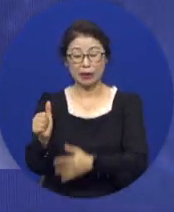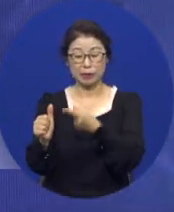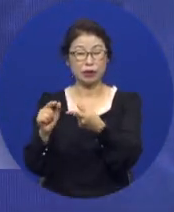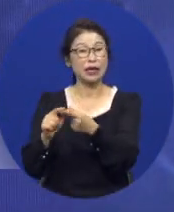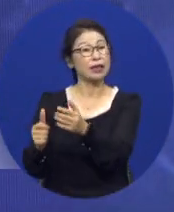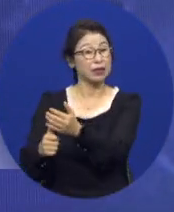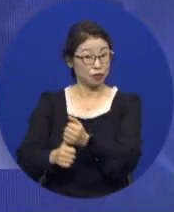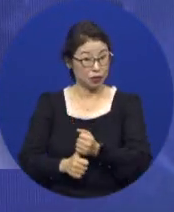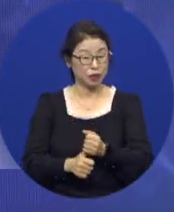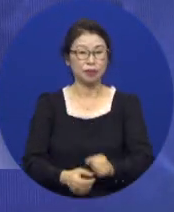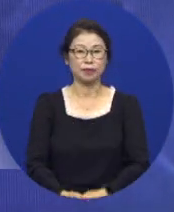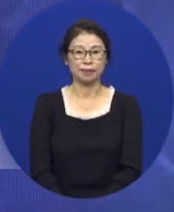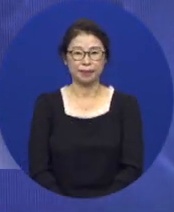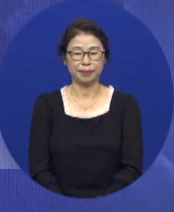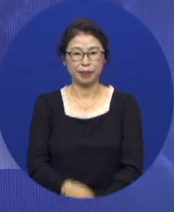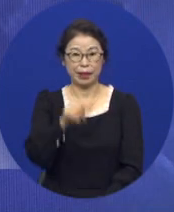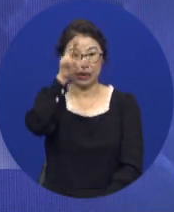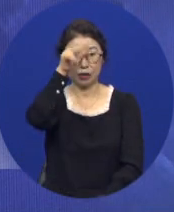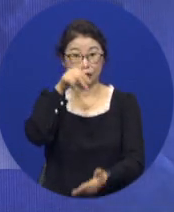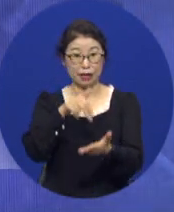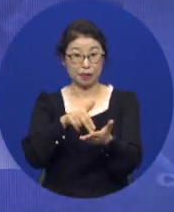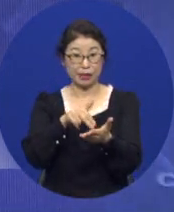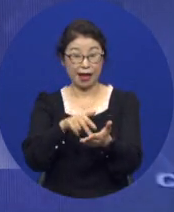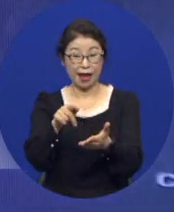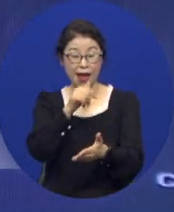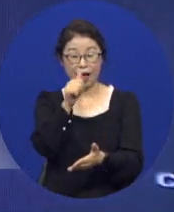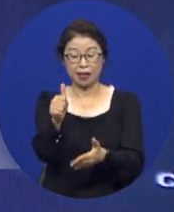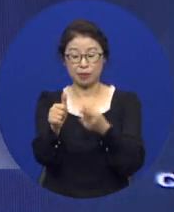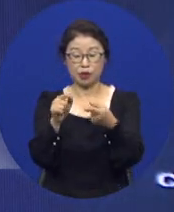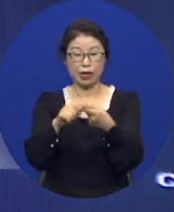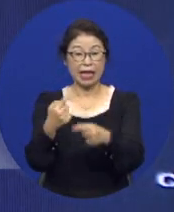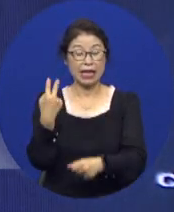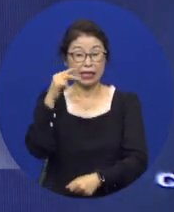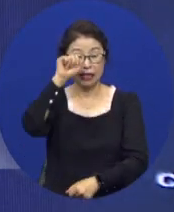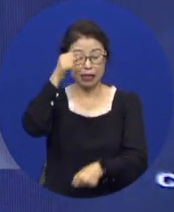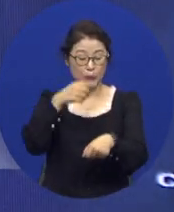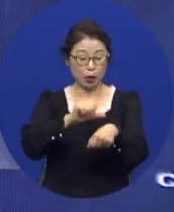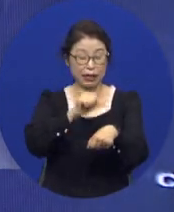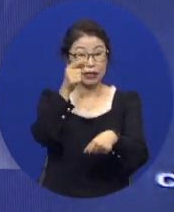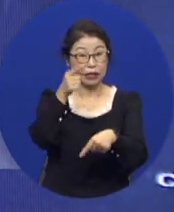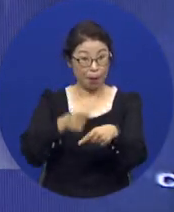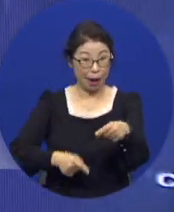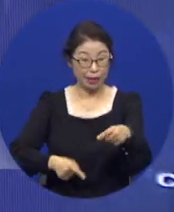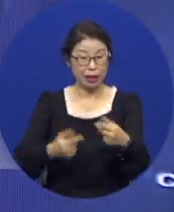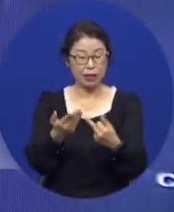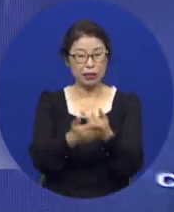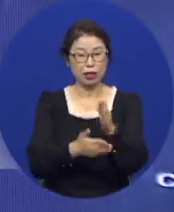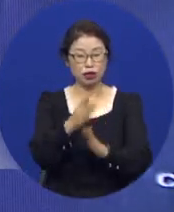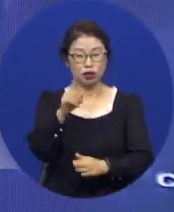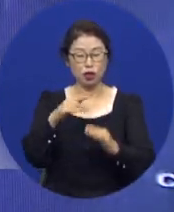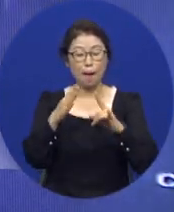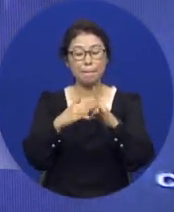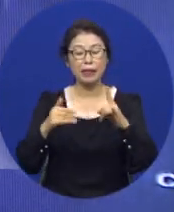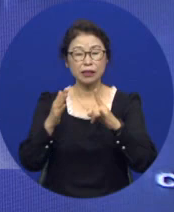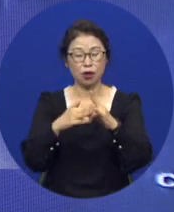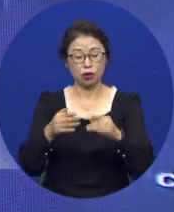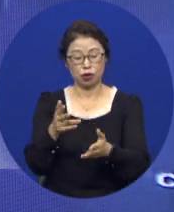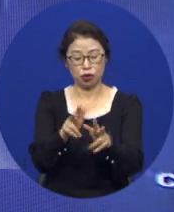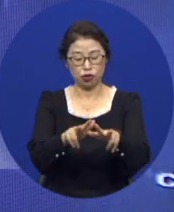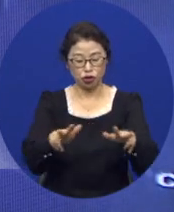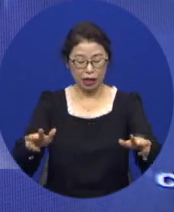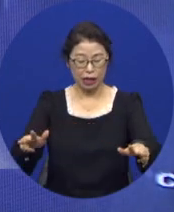남성을 구속했습니다 경찰에 따르면이 남성은 그제 새벽 5시 반쯤 제주시내 한 펜션 주차장에서